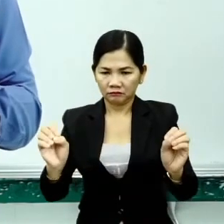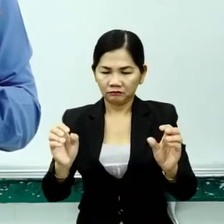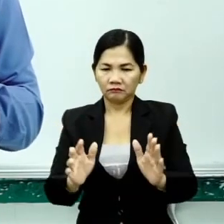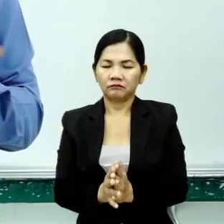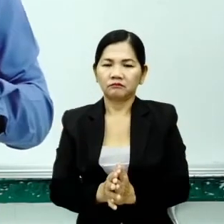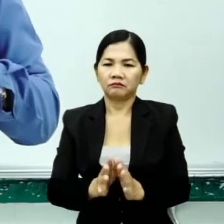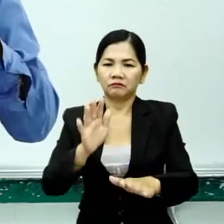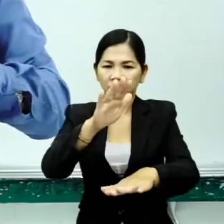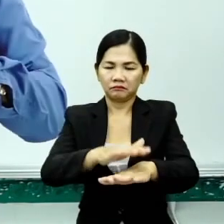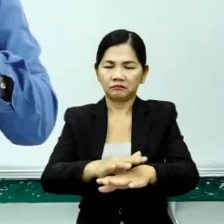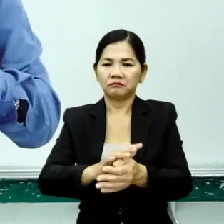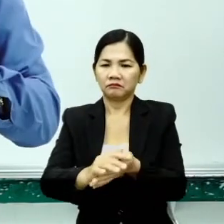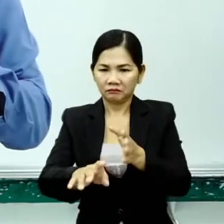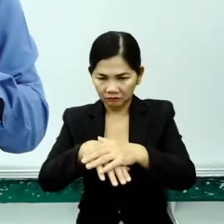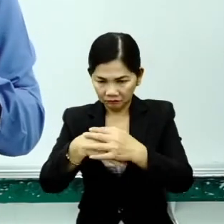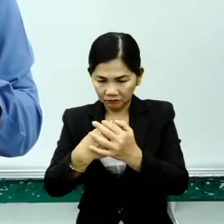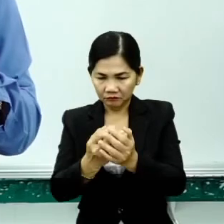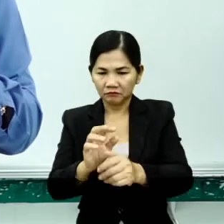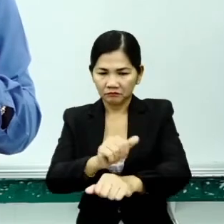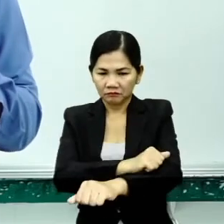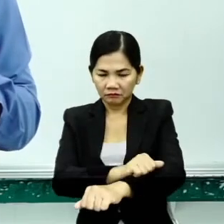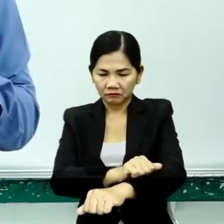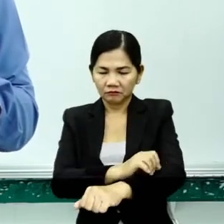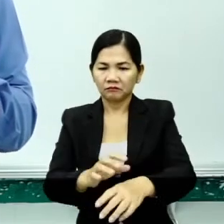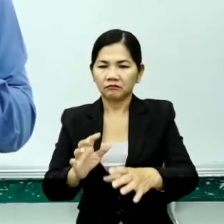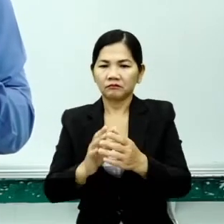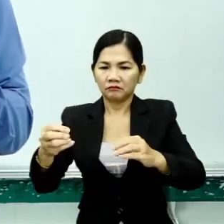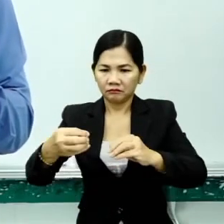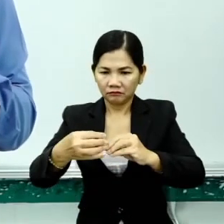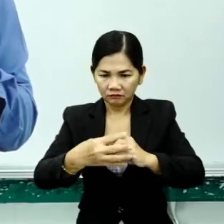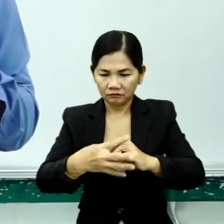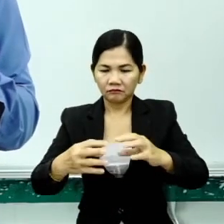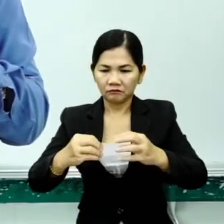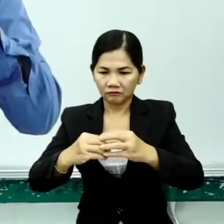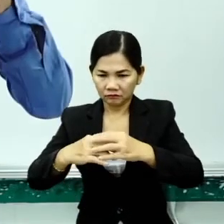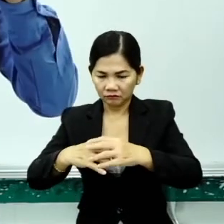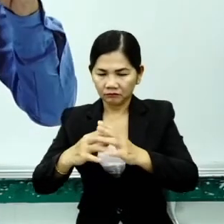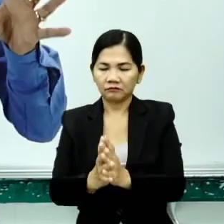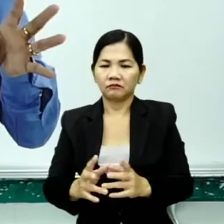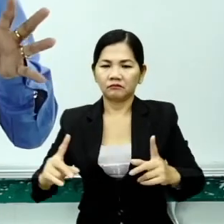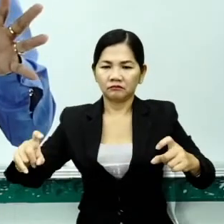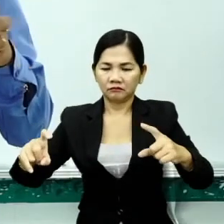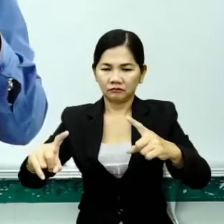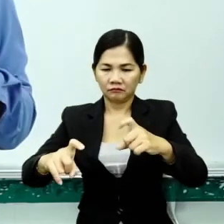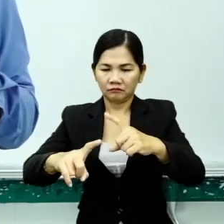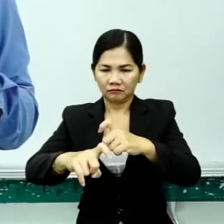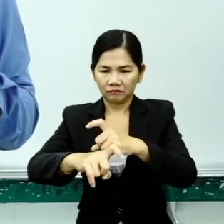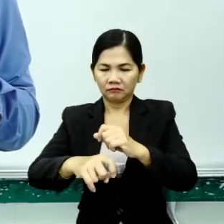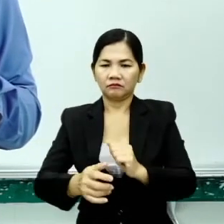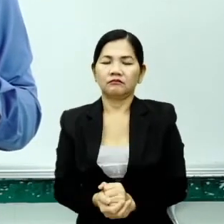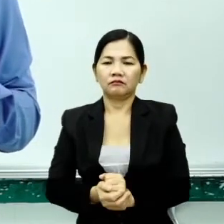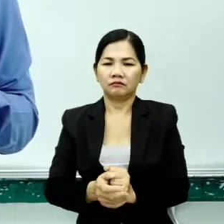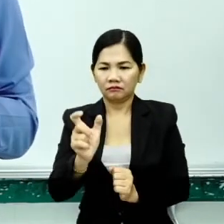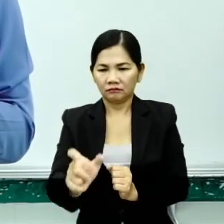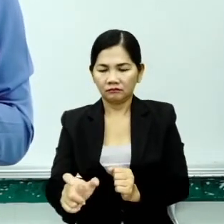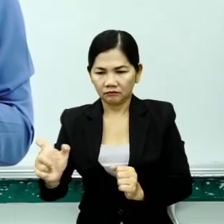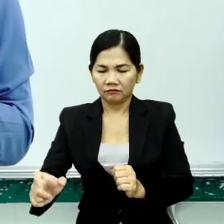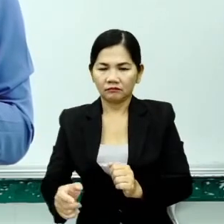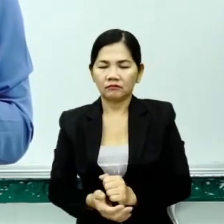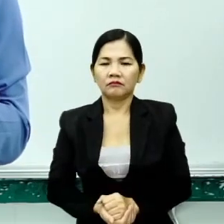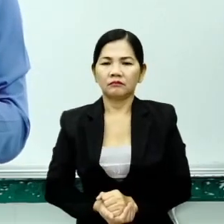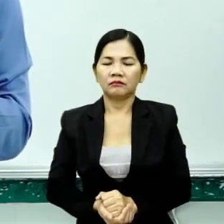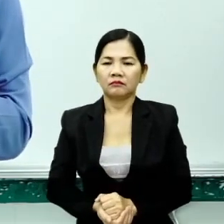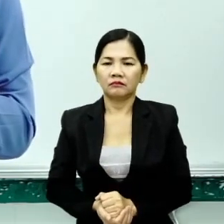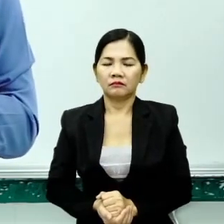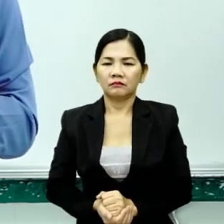dương ở bàn liên sầm ác trong nguyên năng sợ bu được có bẹ sau đại anh chẳng tới bị ác ở trong lon trong ngư cha mặt đó mà nuôi dưỡng cha miễn ấy tế